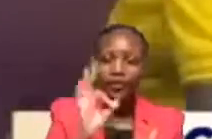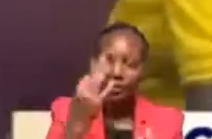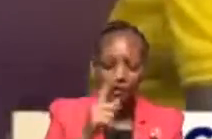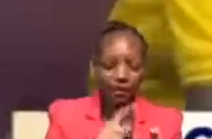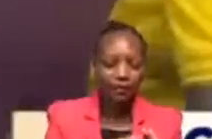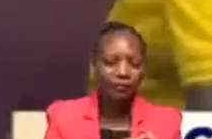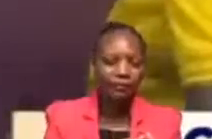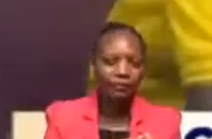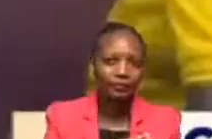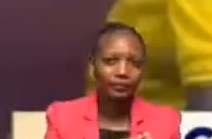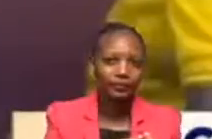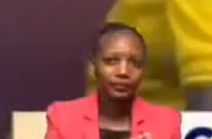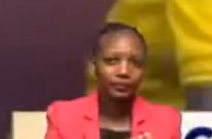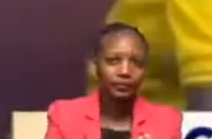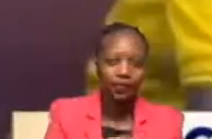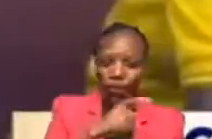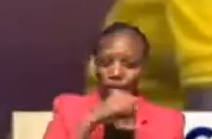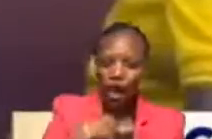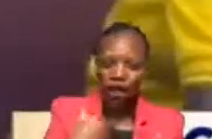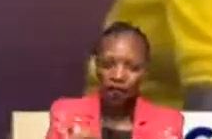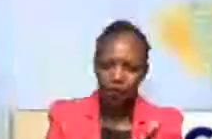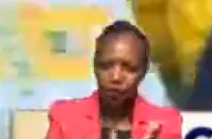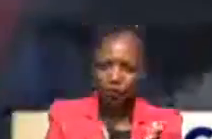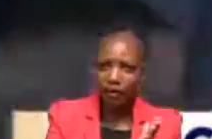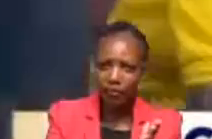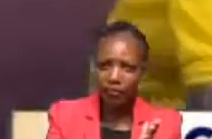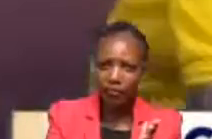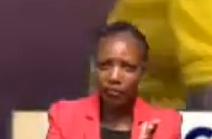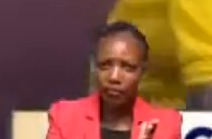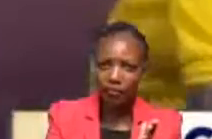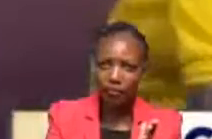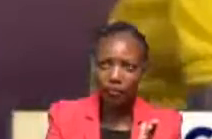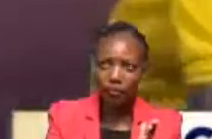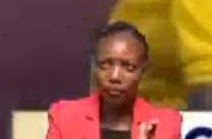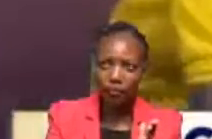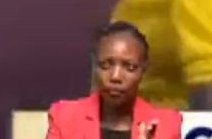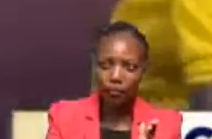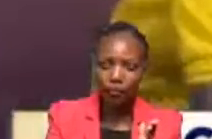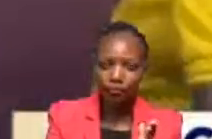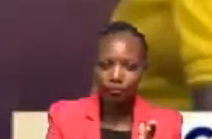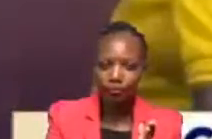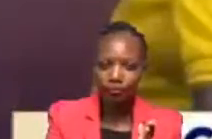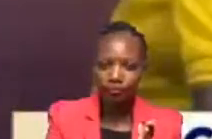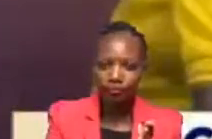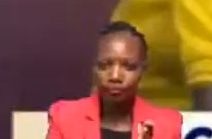pia tumekuwa na shida ya hizi vitu hii inaita